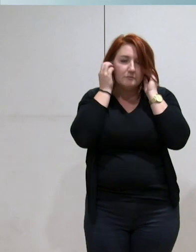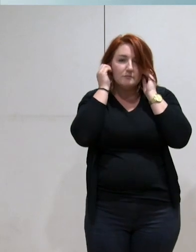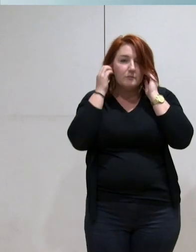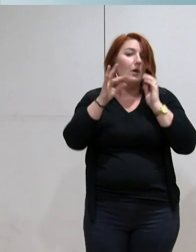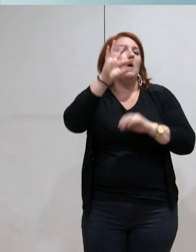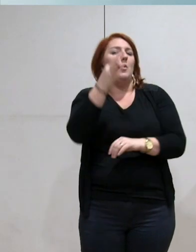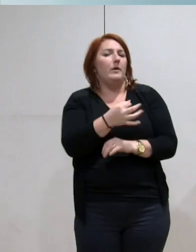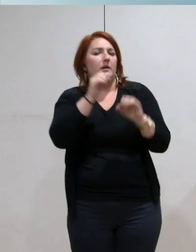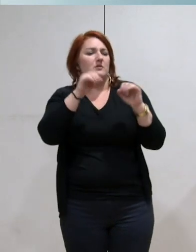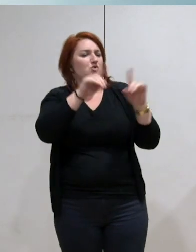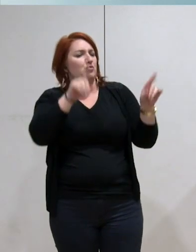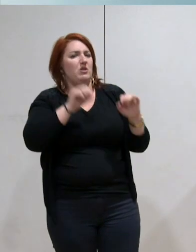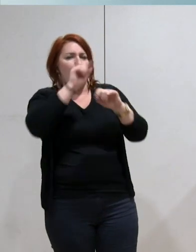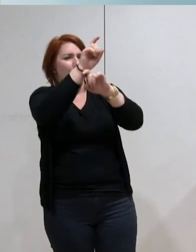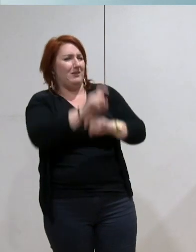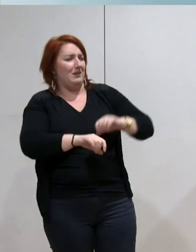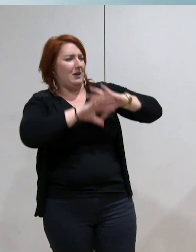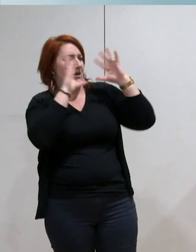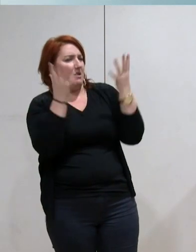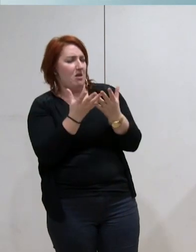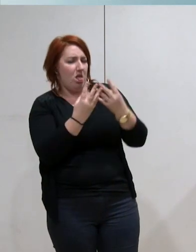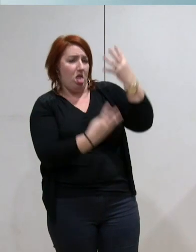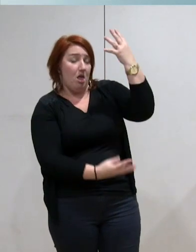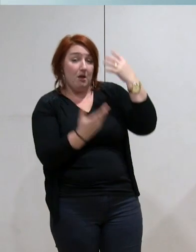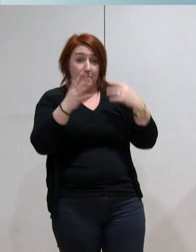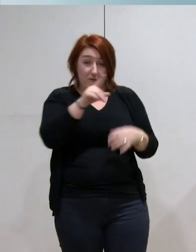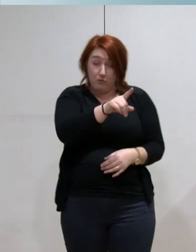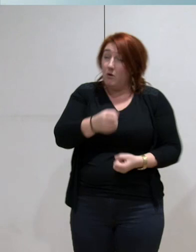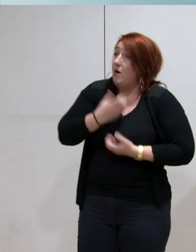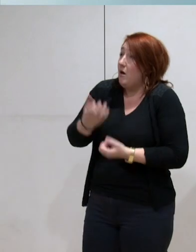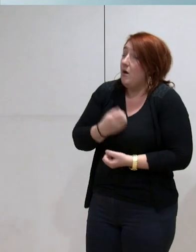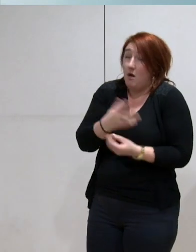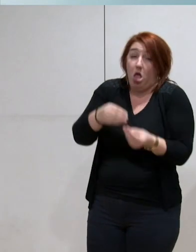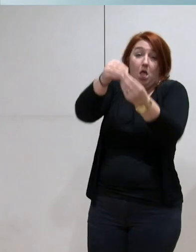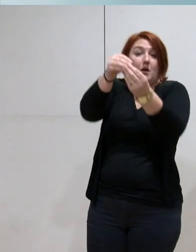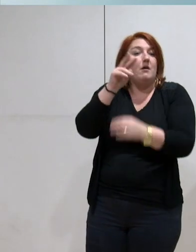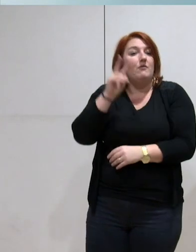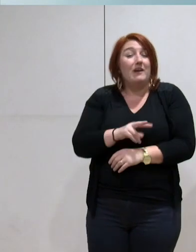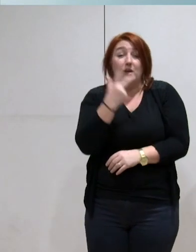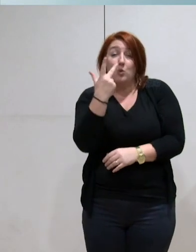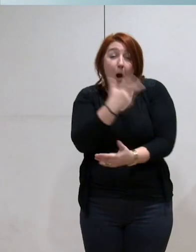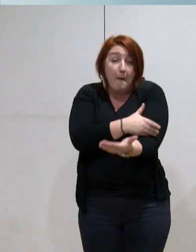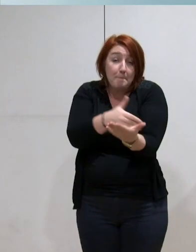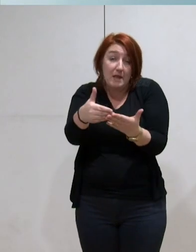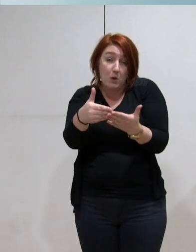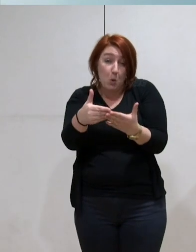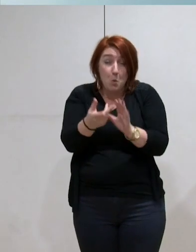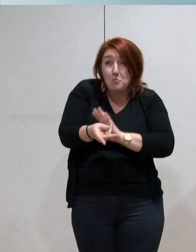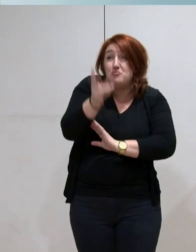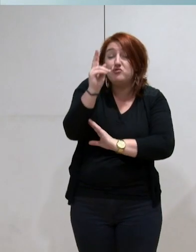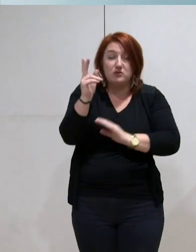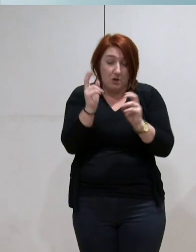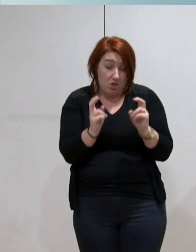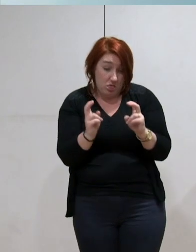les dépenses de fonctionnement de la ville augmentent de plus de 3 millions c'est un fait avéré deè élément